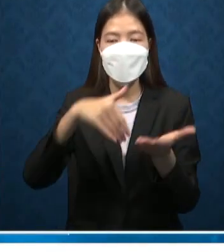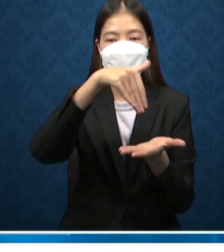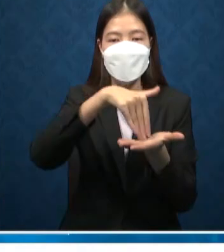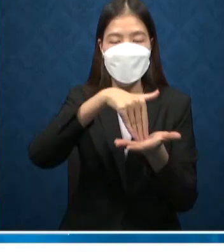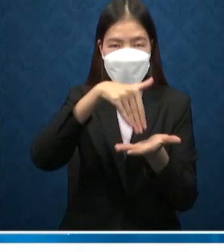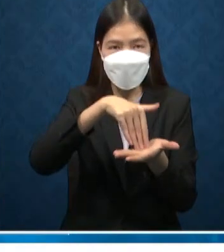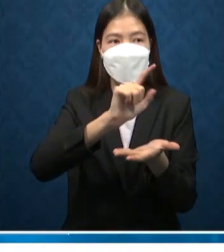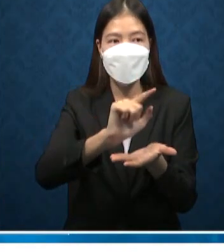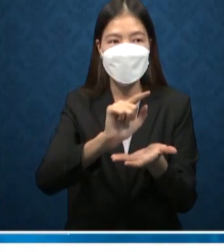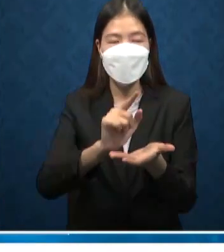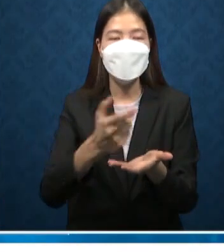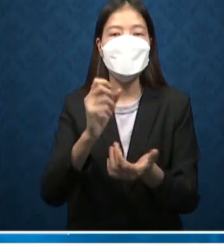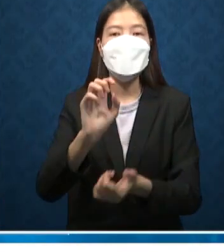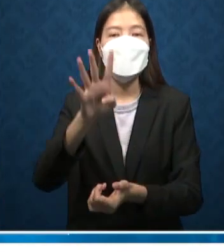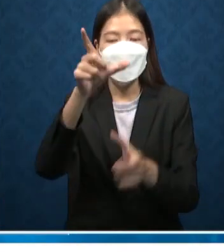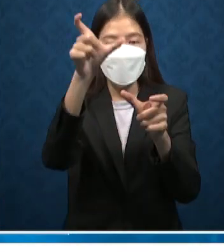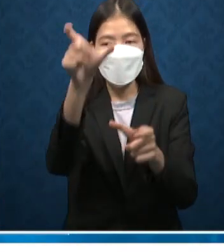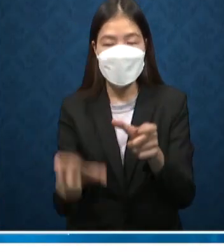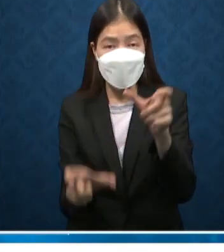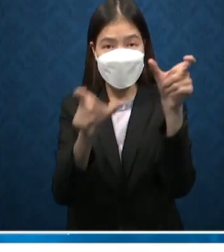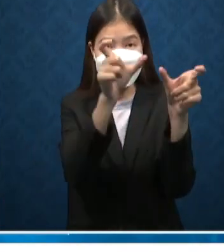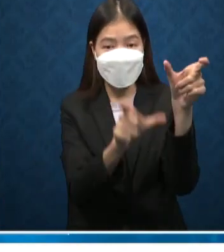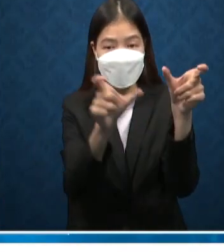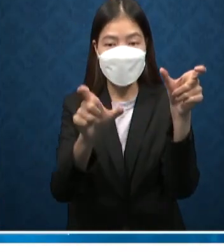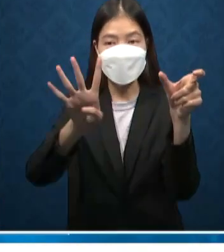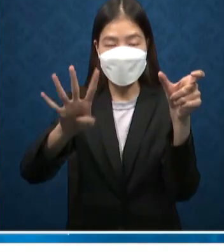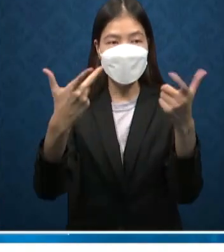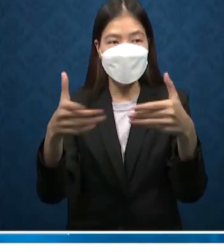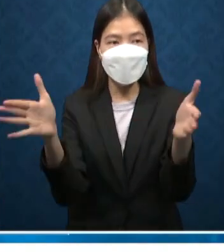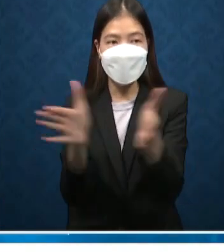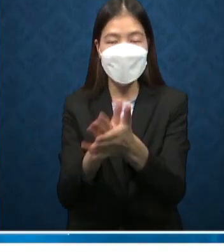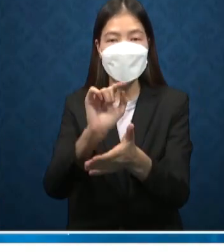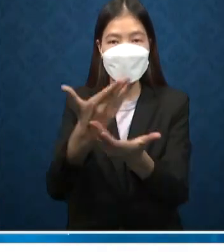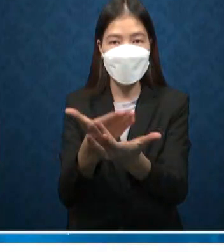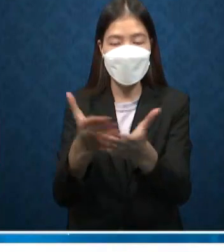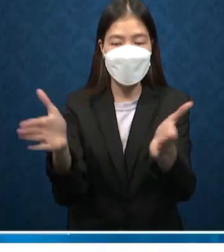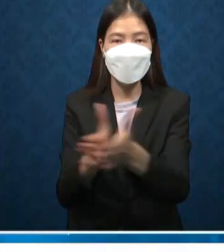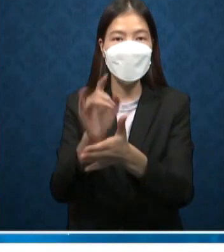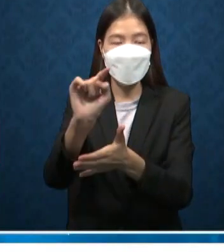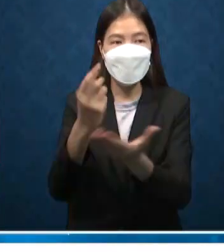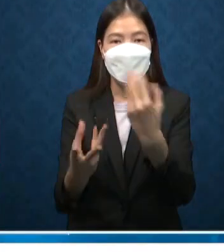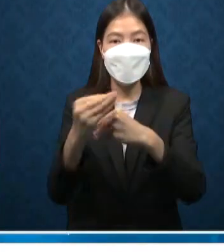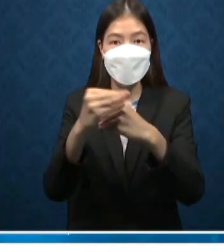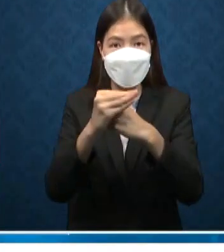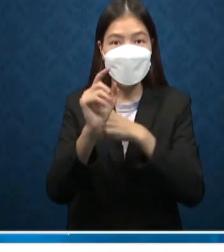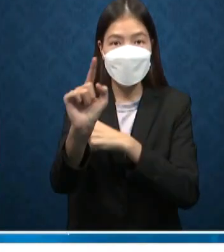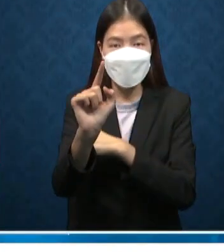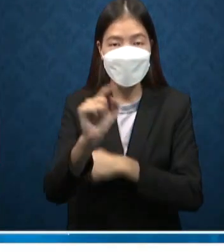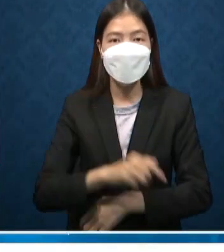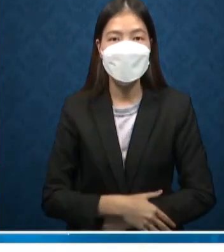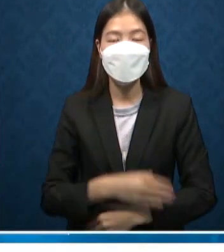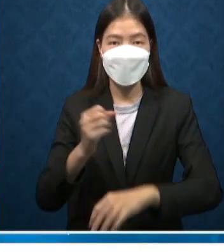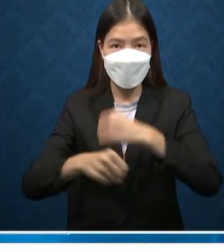ะครับช่องที่สี่เป็นช่องรวมจะเห็นสัดส่วนที่เพิ่มขึ้นนะครับเพิ่มขึ้นใน